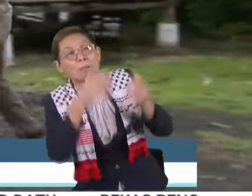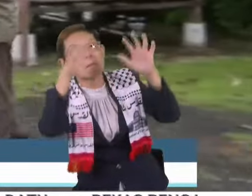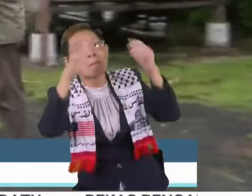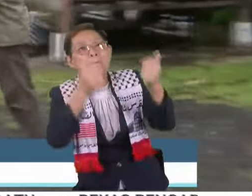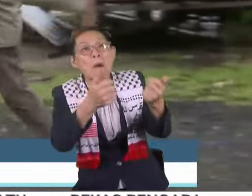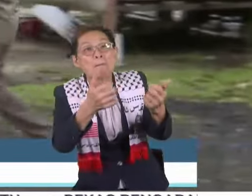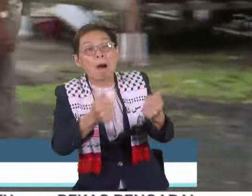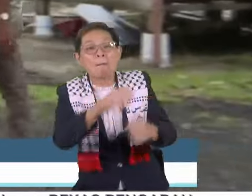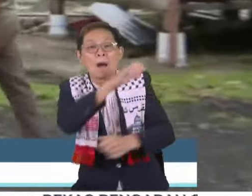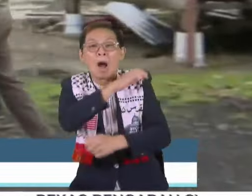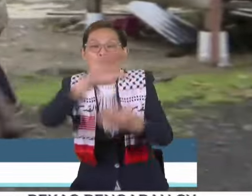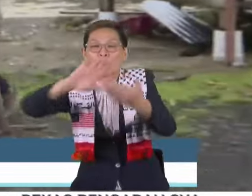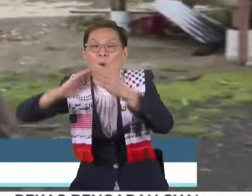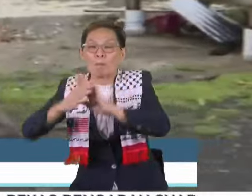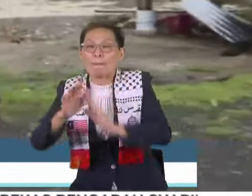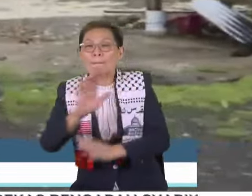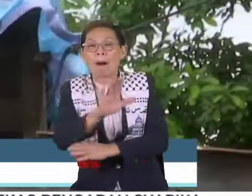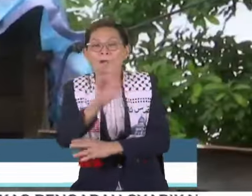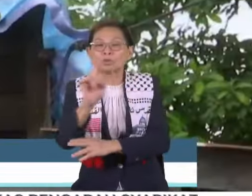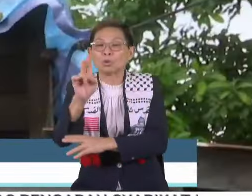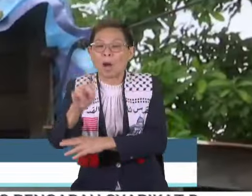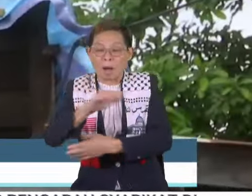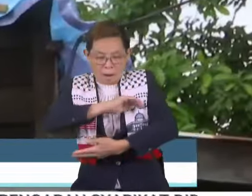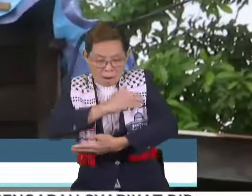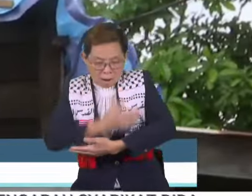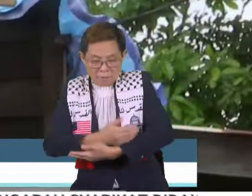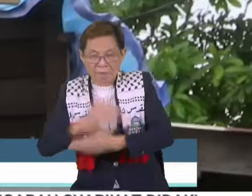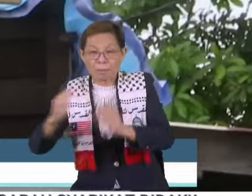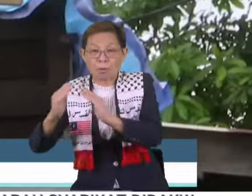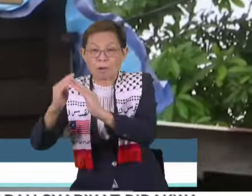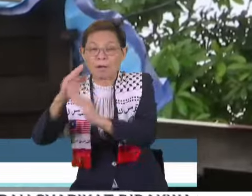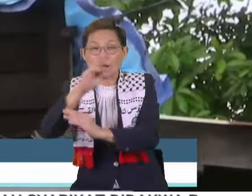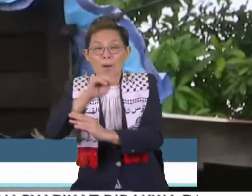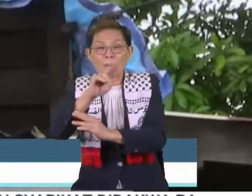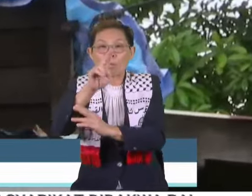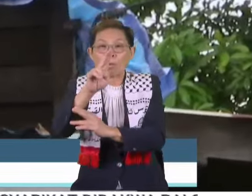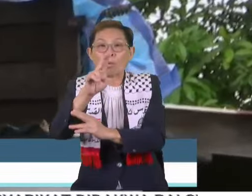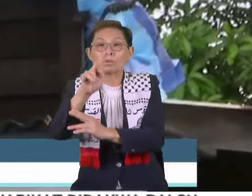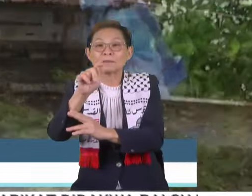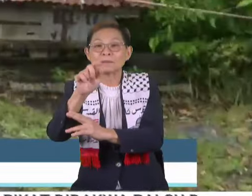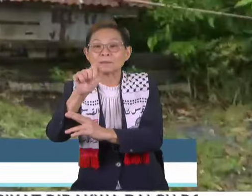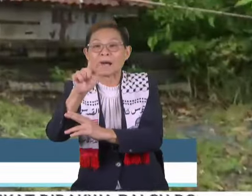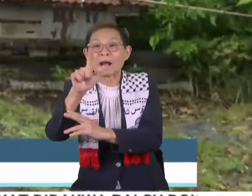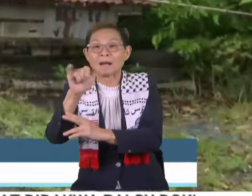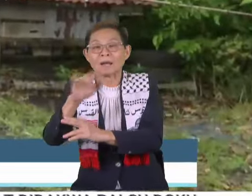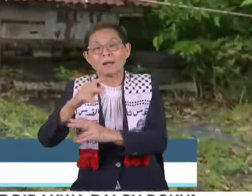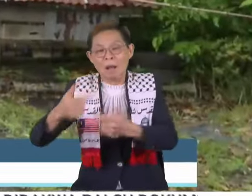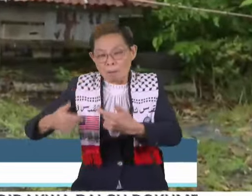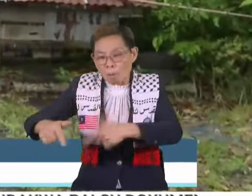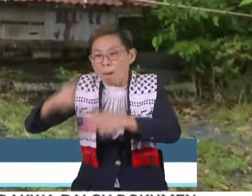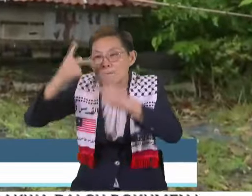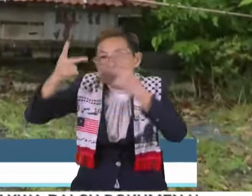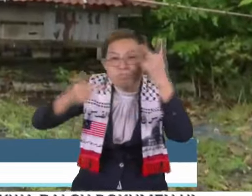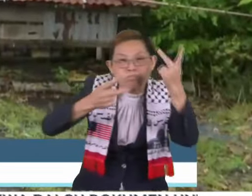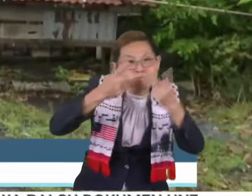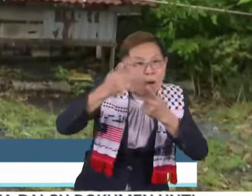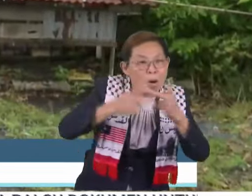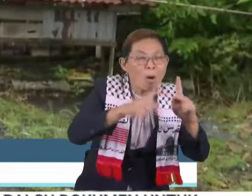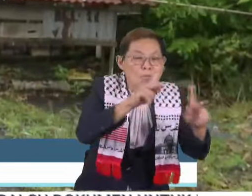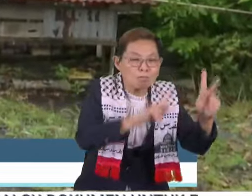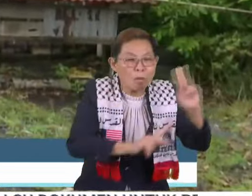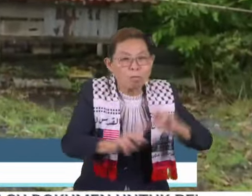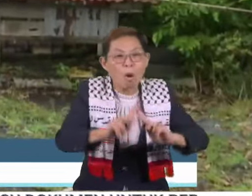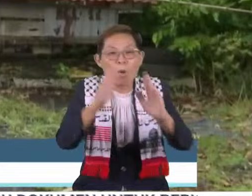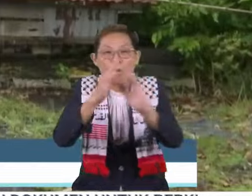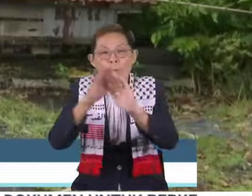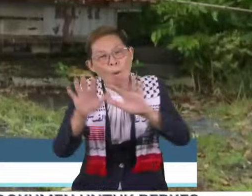Dalam hari itu, pengerusi komuniti Madani Dun Anak Bukit, Dato' Abdul Muttalib Harun meluangkan masa melawat penduduk terjejas. Beliau turut menyampaikan